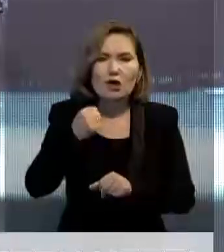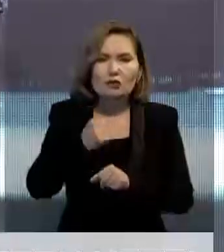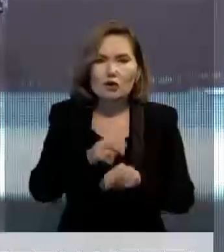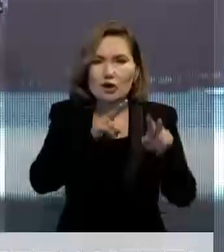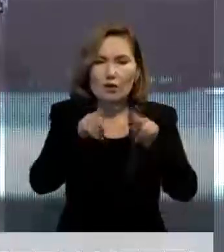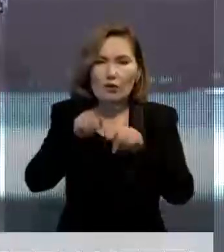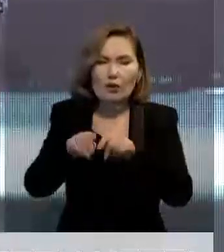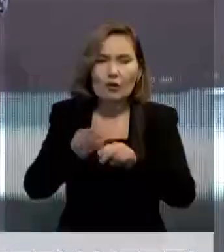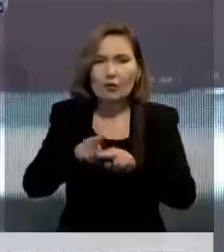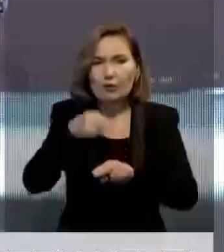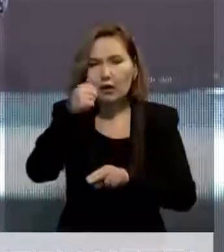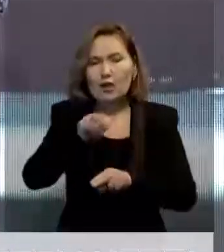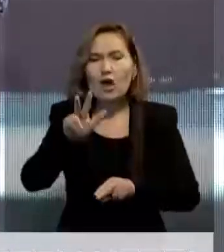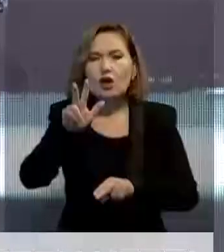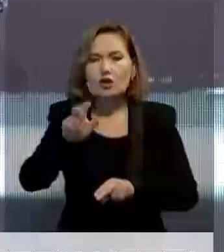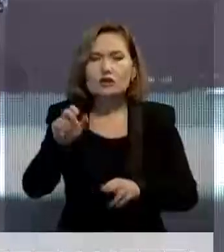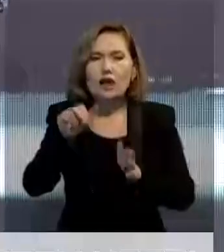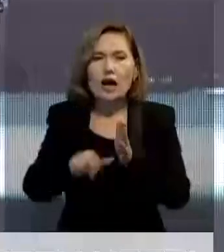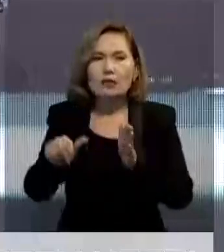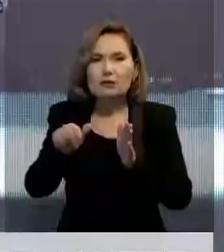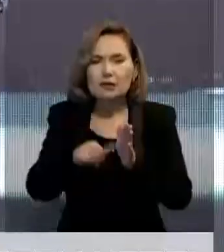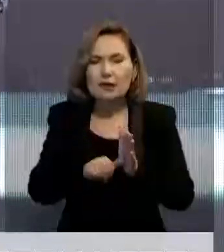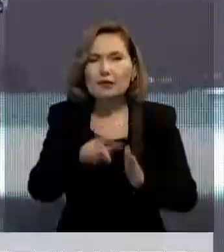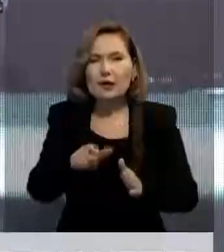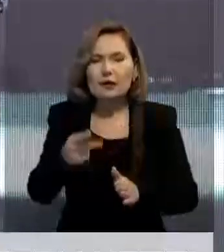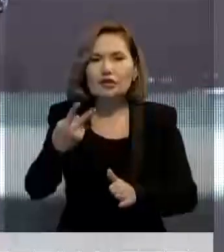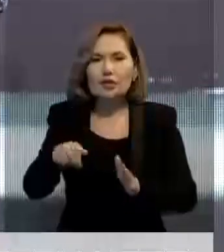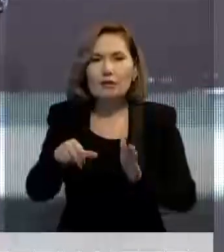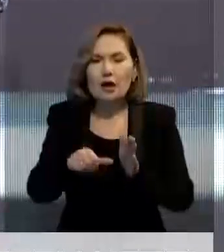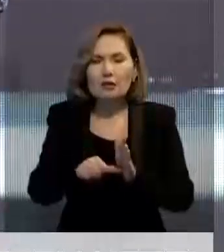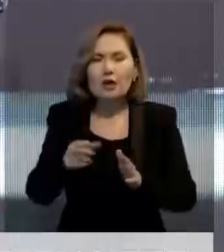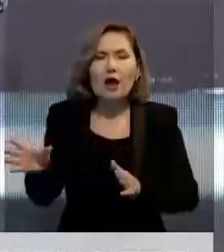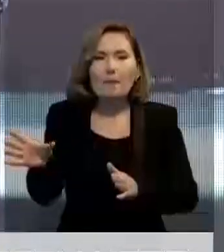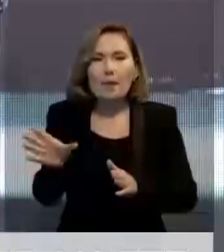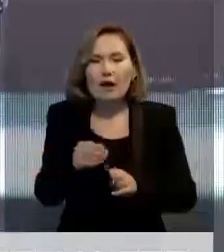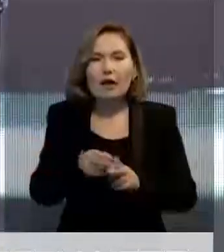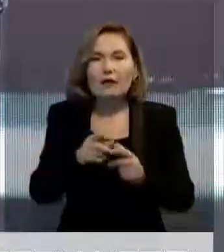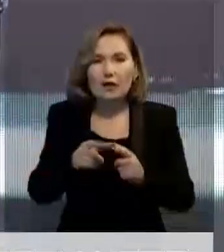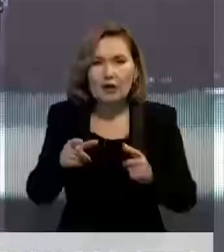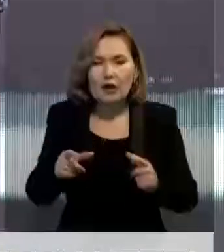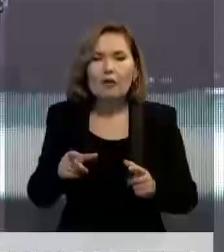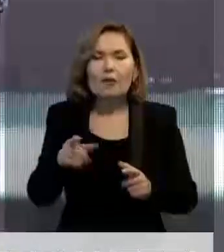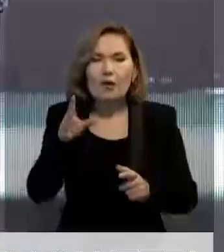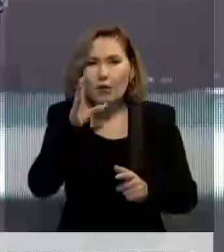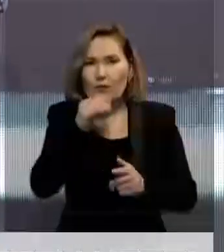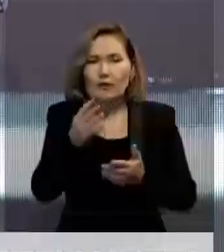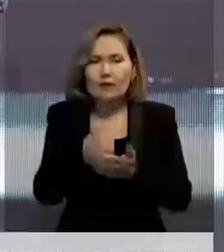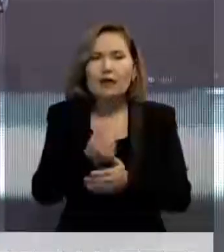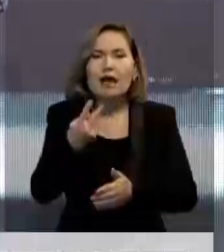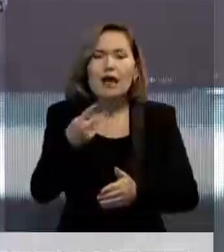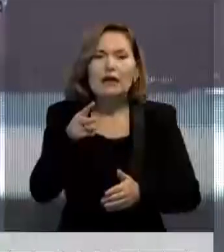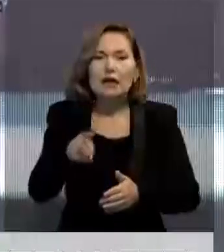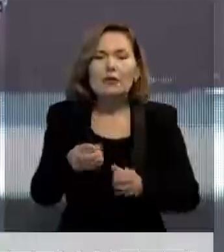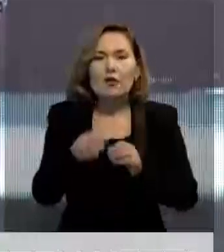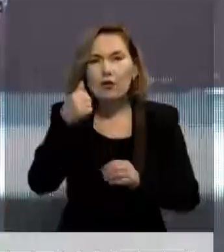отыр. Мәселен, биыл 363 үміткердің тек 26-сы барлық кезеңді ойдағыдай тапсырды. Ал 2015 жылы